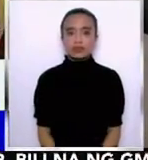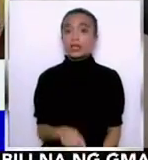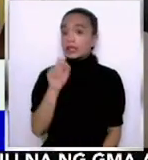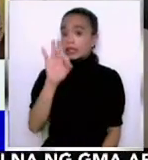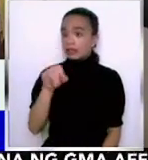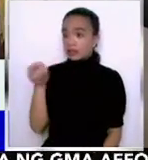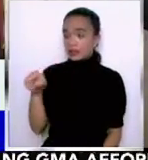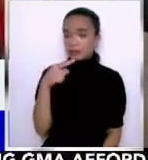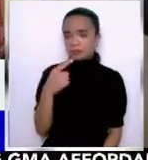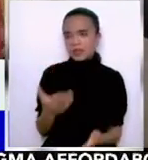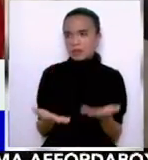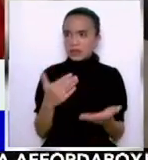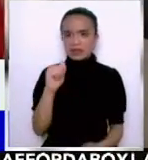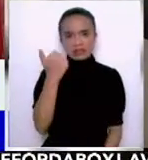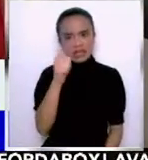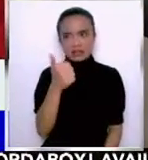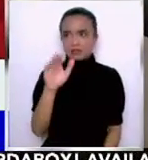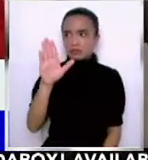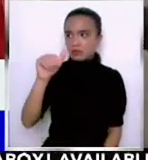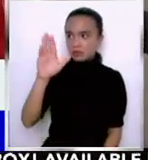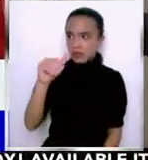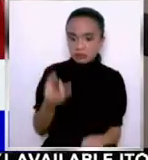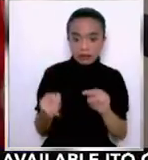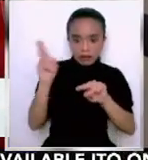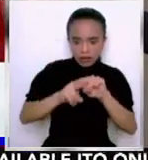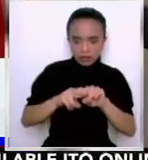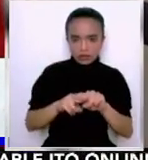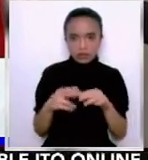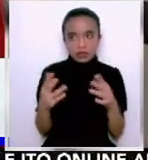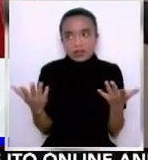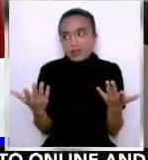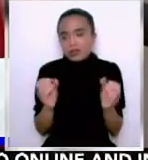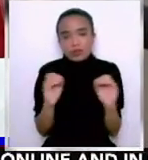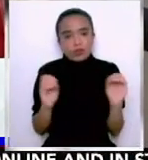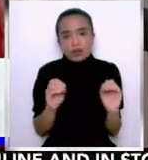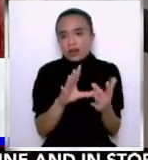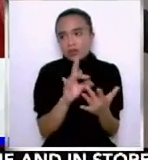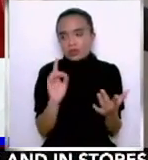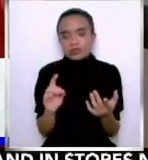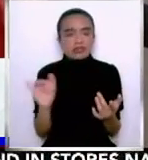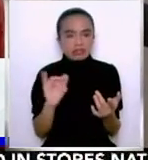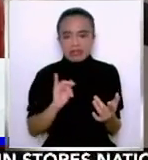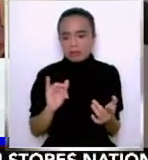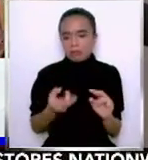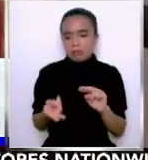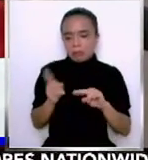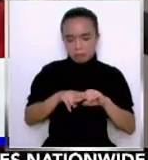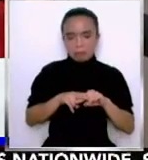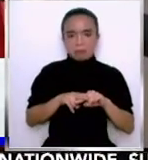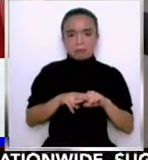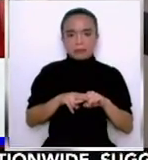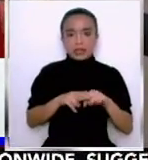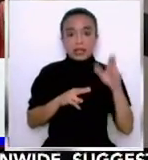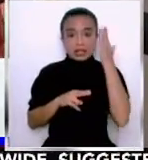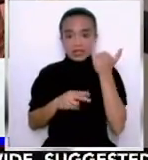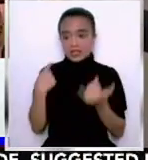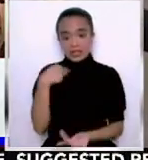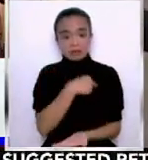ng mga 10-15 pesos, wala po kaming choice kundi magtaas din. Kasi syempre po, nagbabayad kami ng